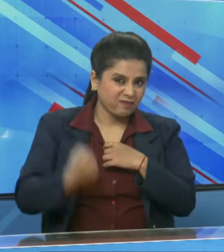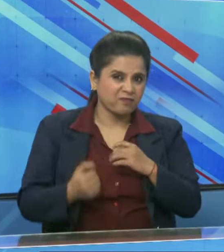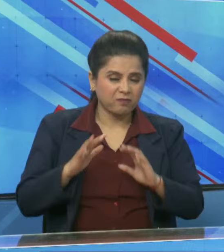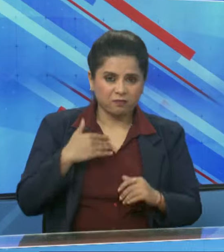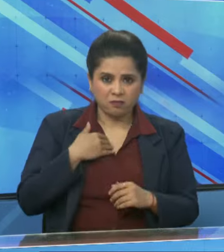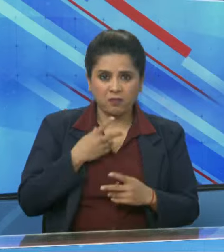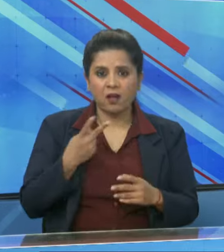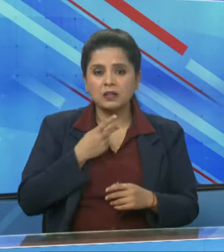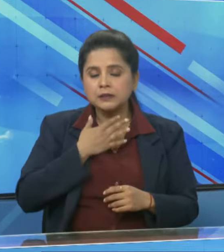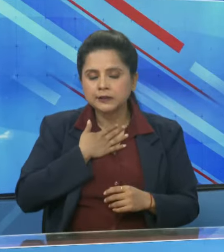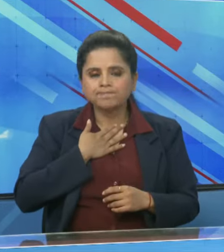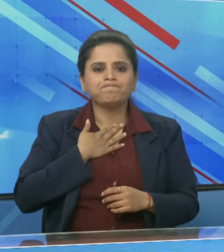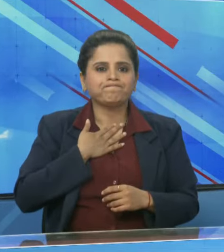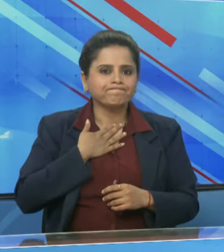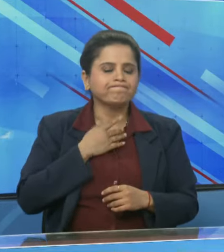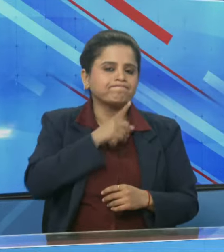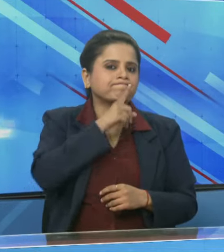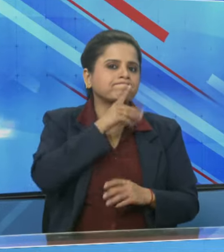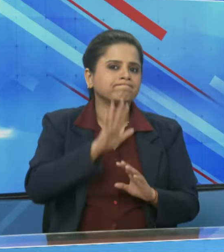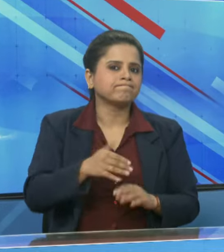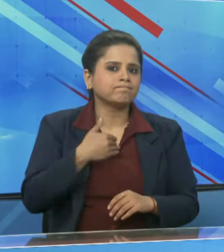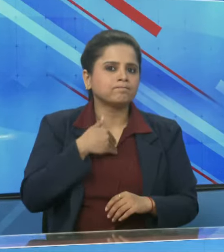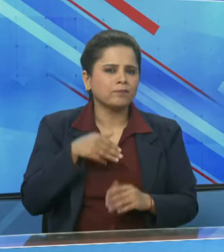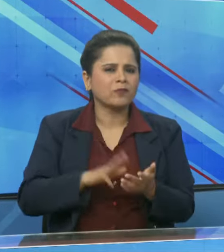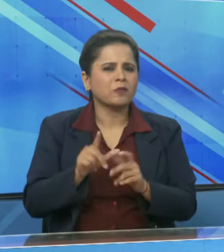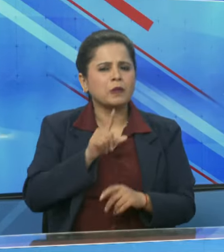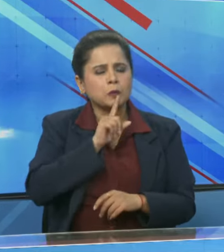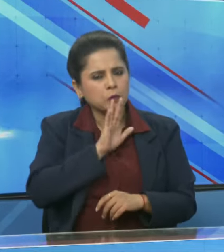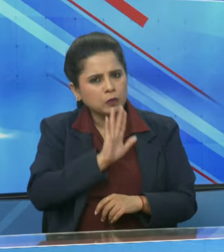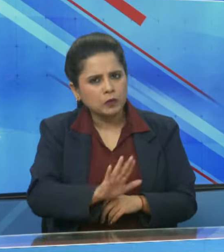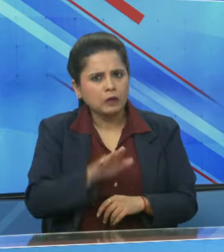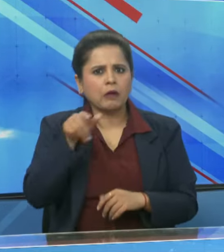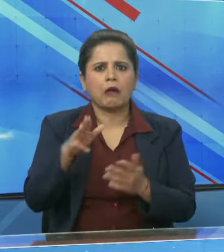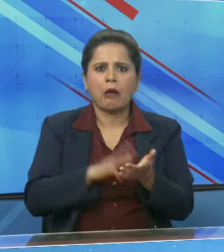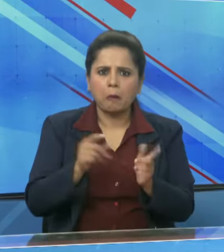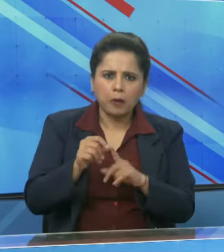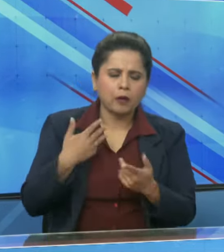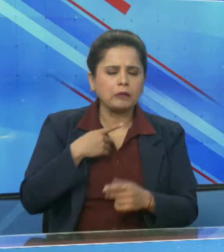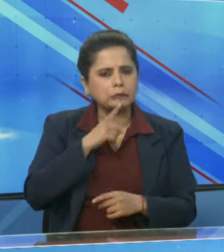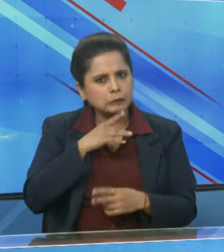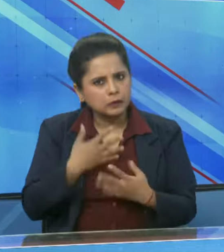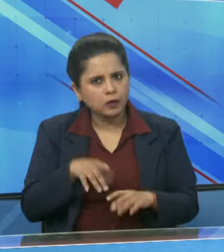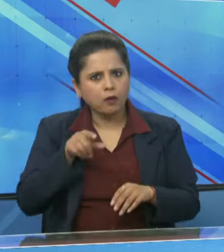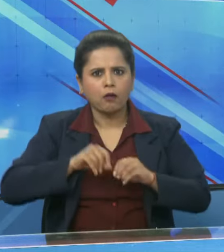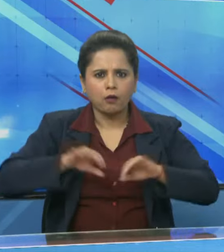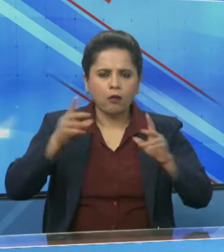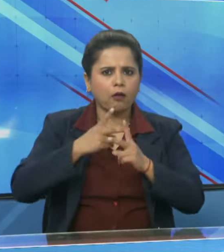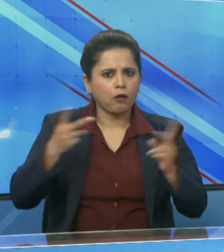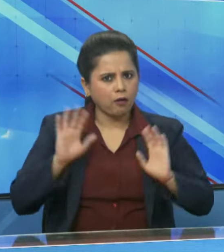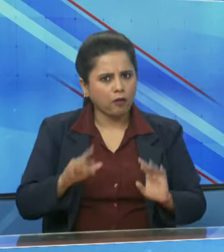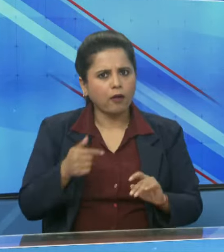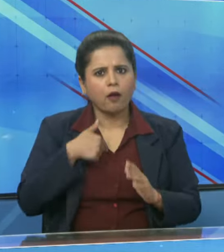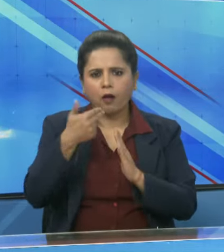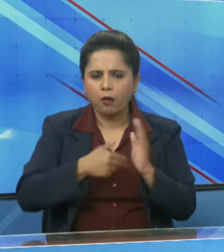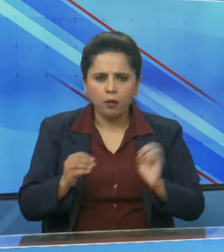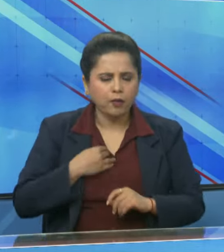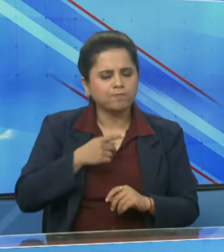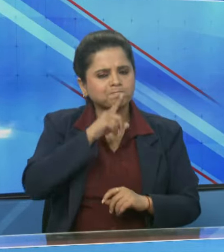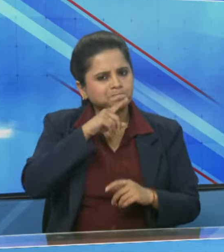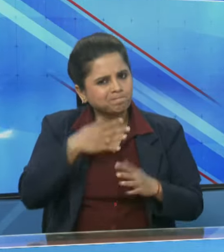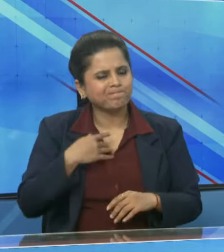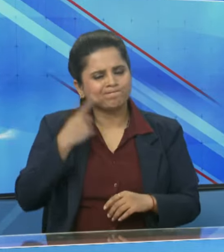बार कड़वे घूंट भी भरे, चुप रहे, एमएलए नहीं लड़ाया गया चुप रहे, एमपी नहीं लड़ाया गया चुप रहे, स्टार प्रचारकों में भी सूची में नहीं डाला गया चुप